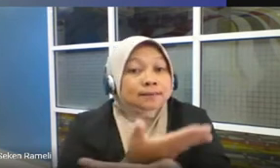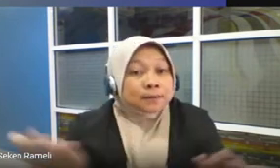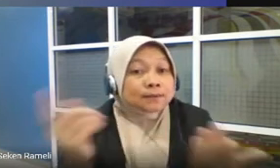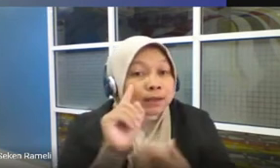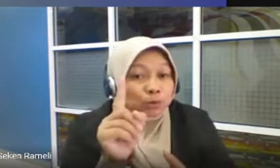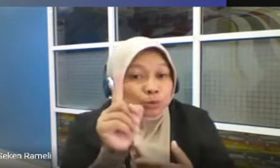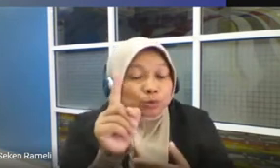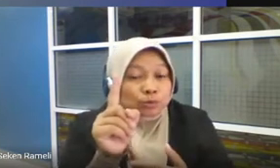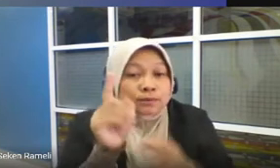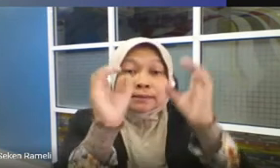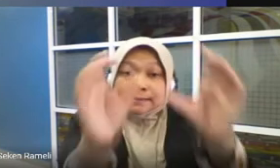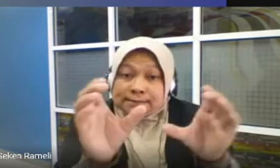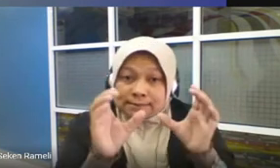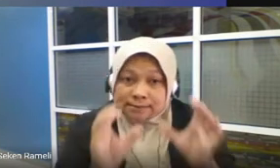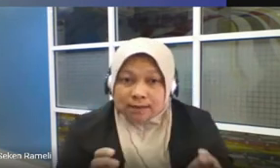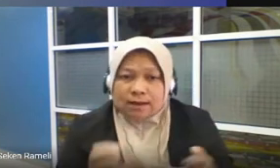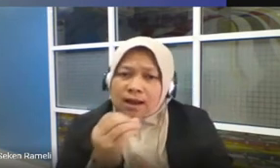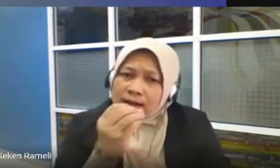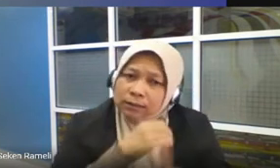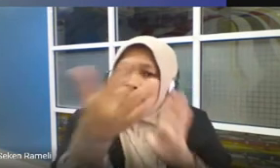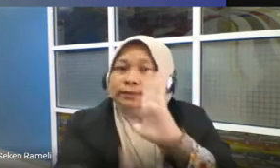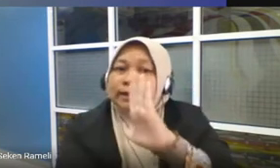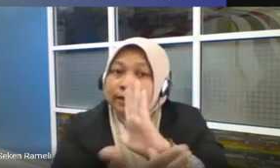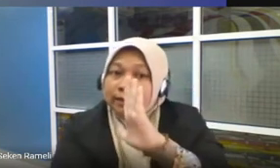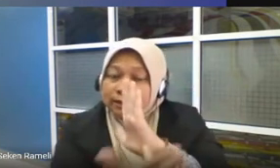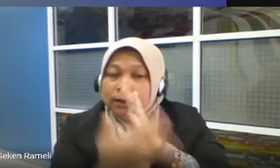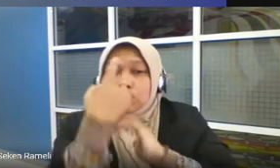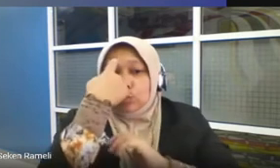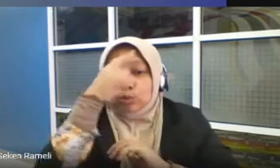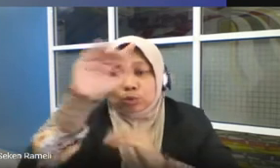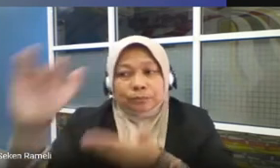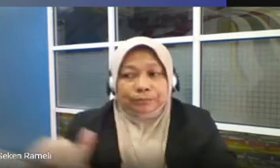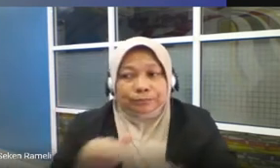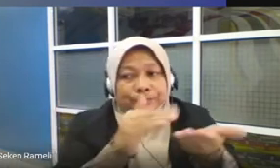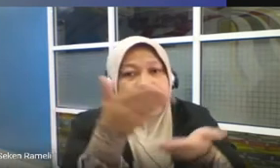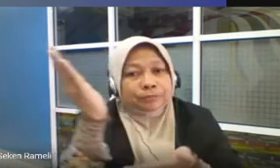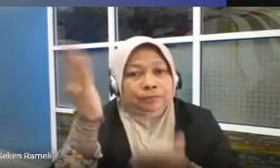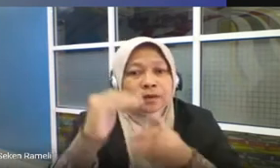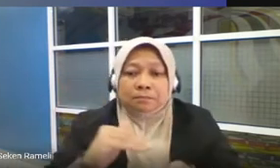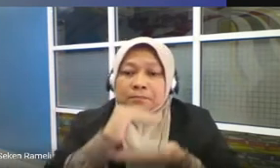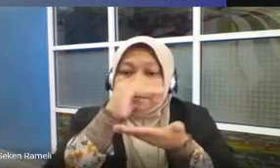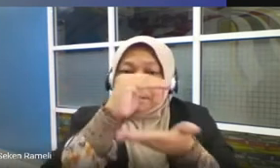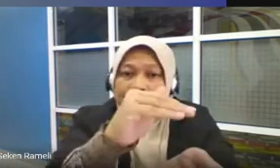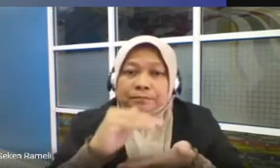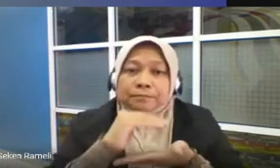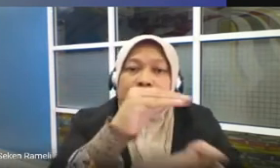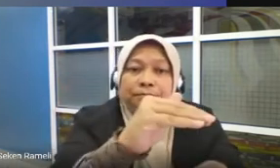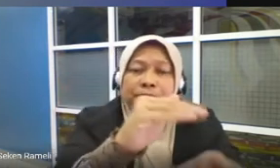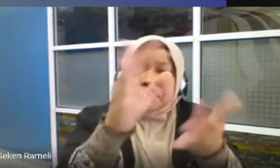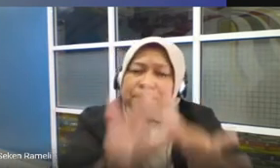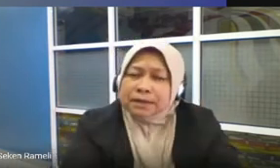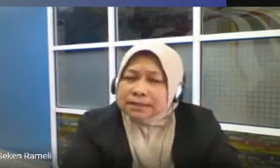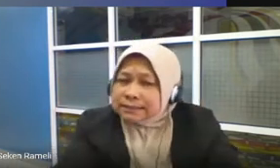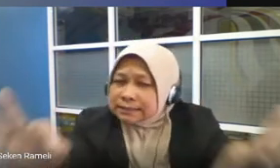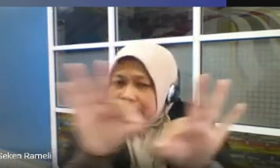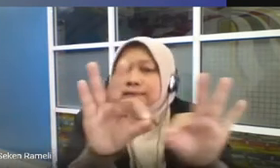satu cara ataupun teknik untuk menyampaikan message-message yang